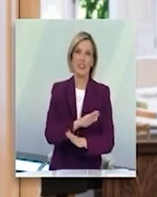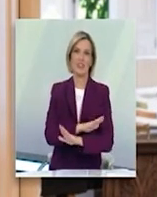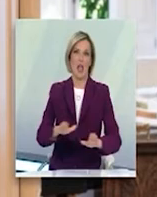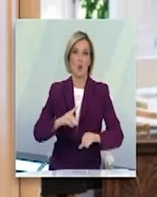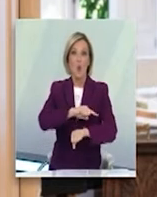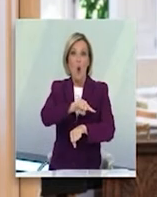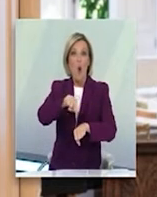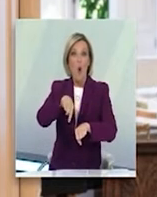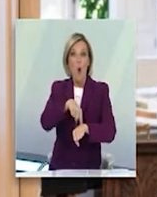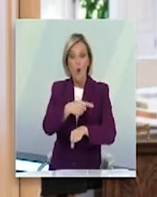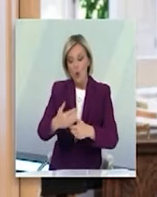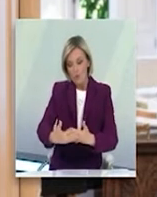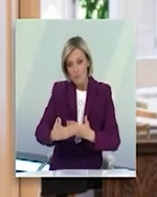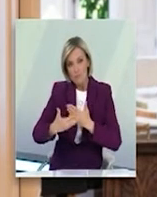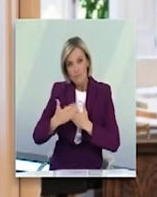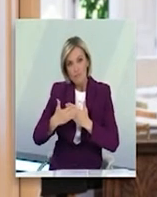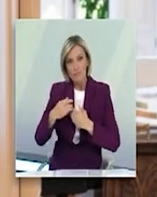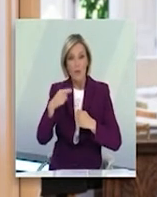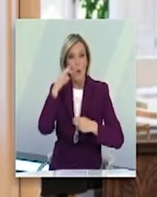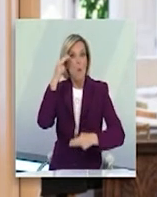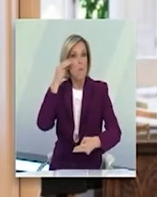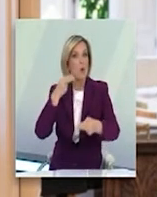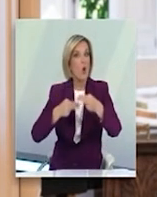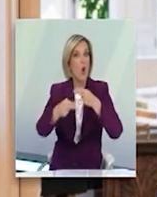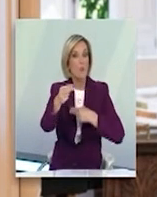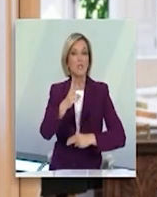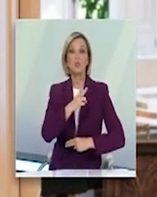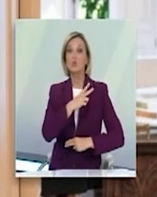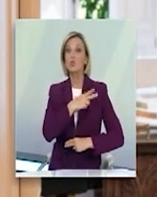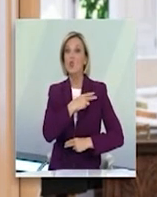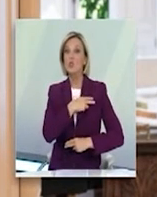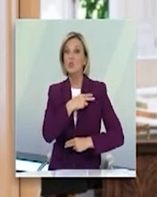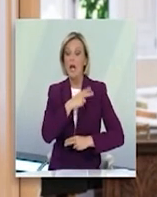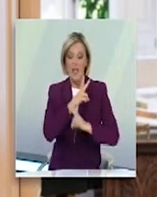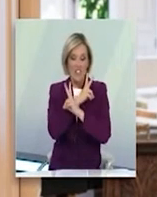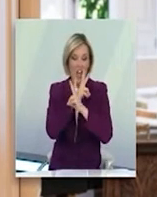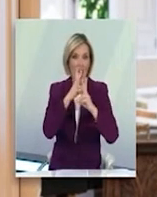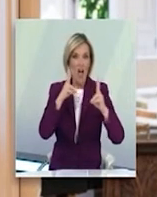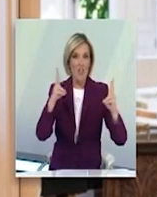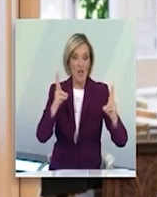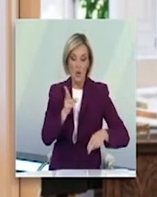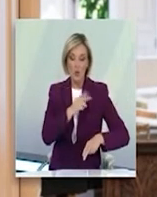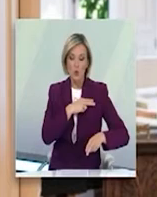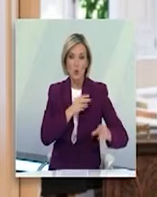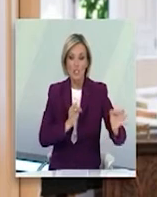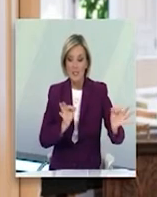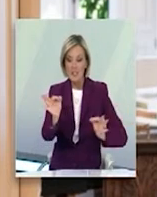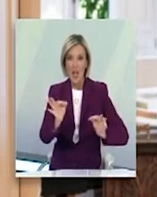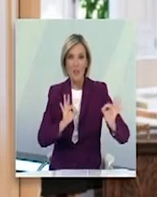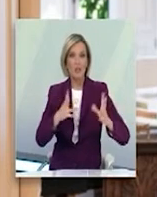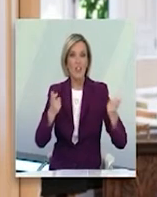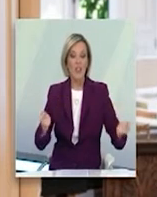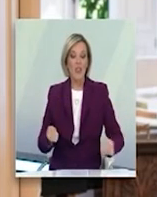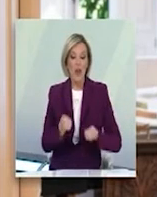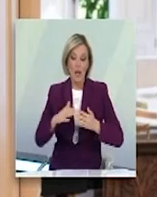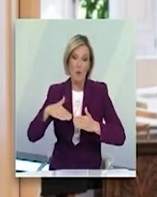μας, έχουμε ανάγκη από ορατότητα και προοπτική. Από έναν σαφή οδικό χάρτη για το επόμενο διάστημα.